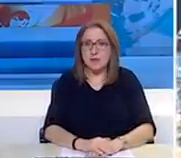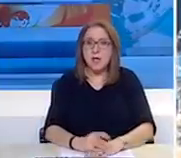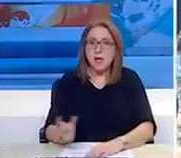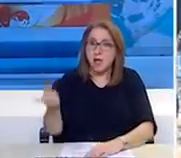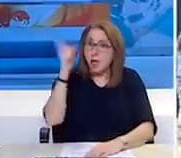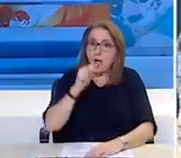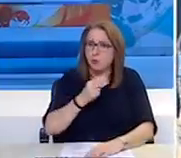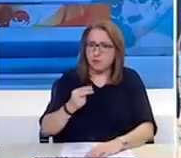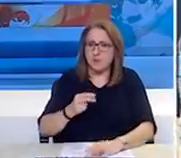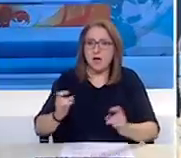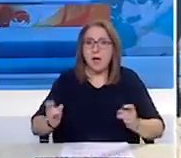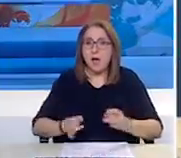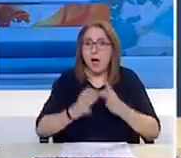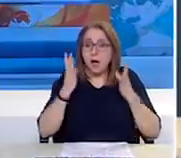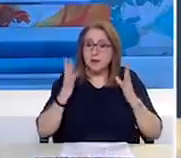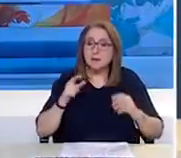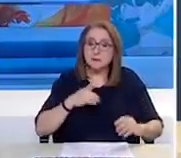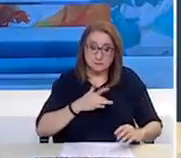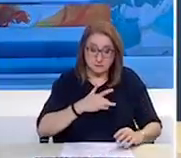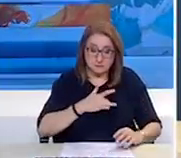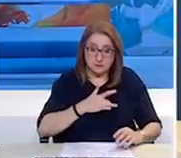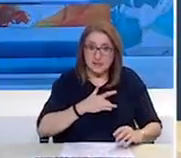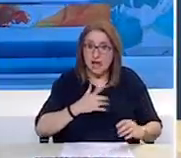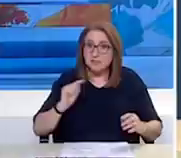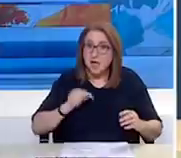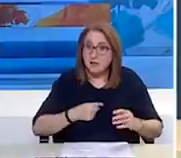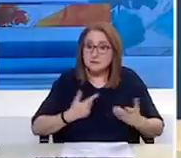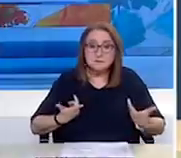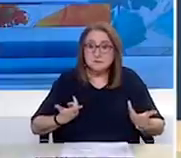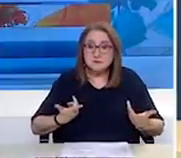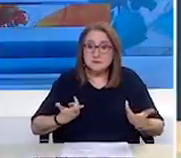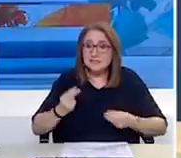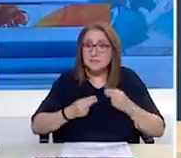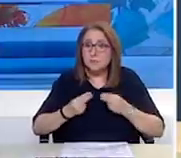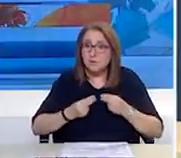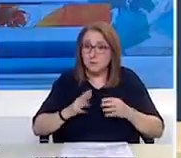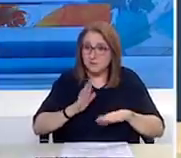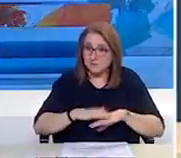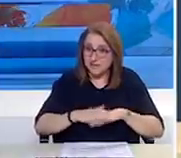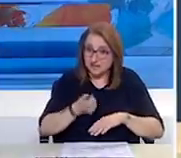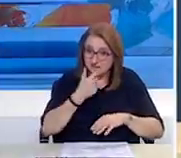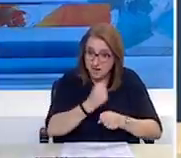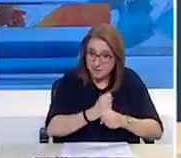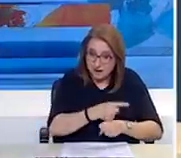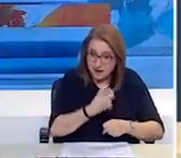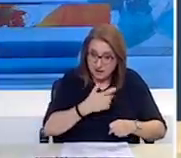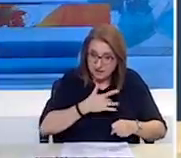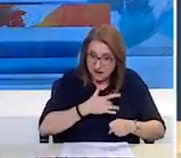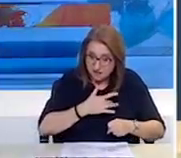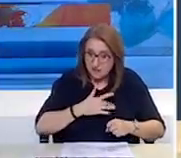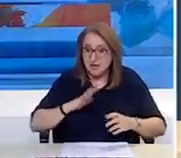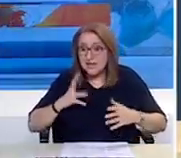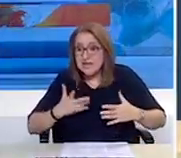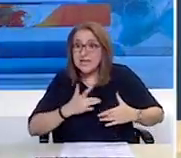παράγοντας κινδύνου ήταν η ίδια η νόσος του καρδιαγκιακού ή τα συνοδά φάρμακα που χρησιμοποιούσαν γενικότερα οι καρδιοπαθείς. Πλέον δεν υπάρχει